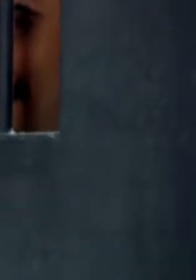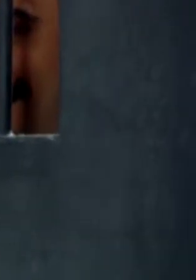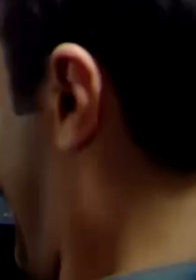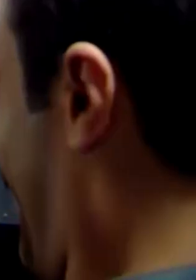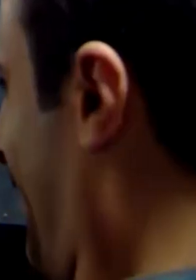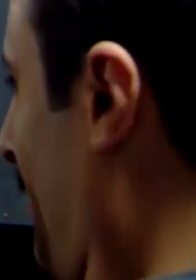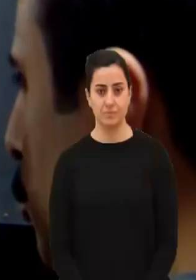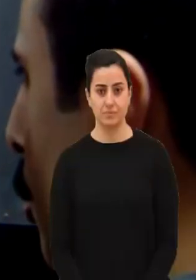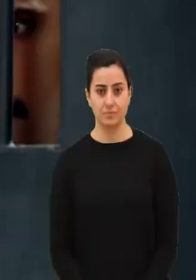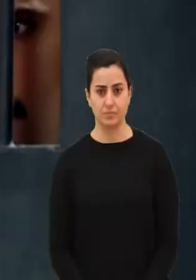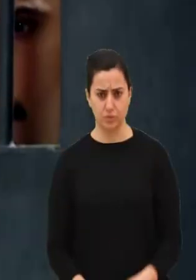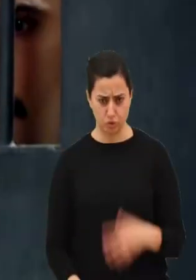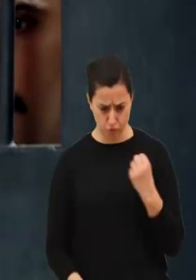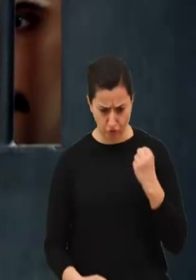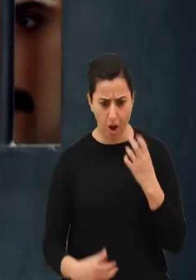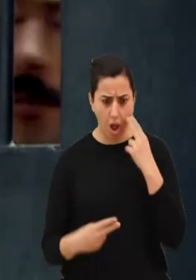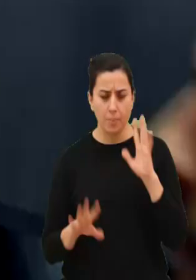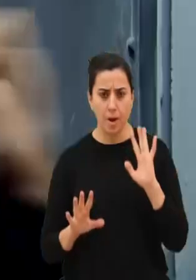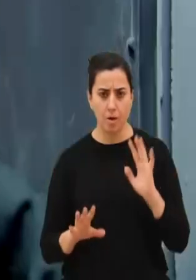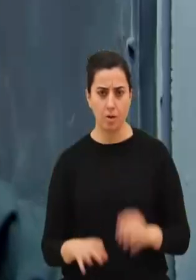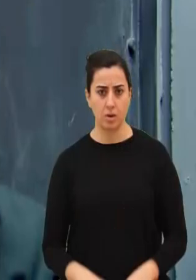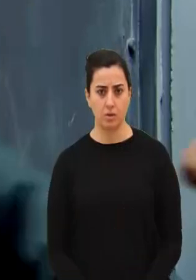Ağlamak yok. Güçlü ol, güçlü ol.